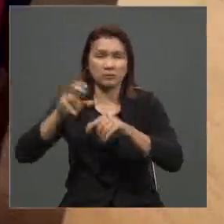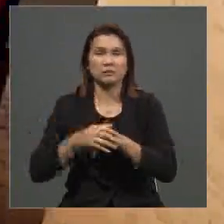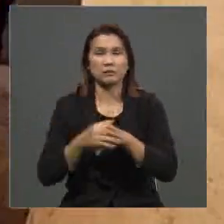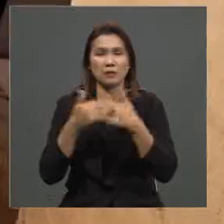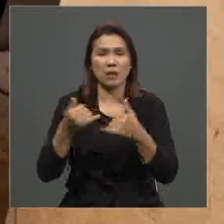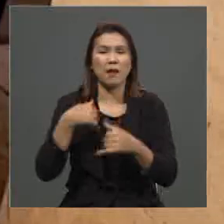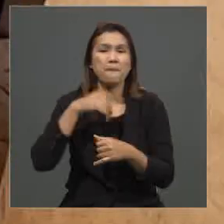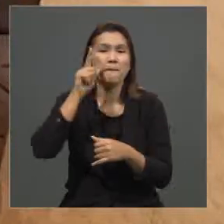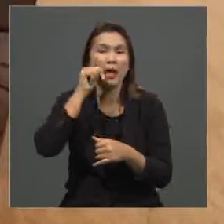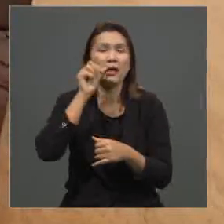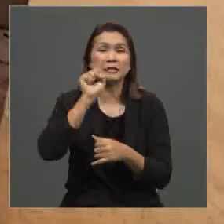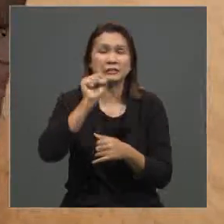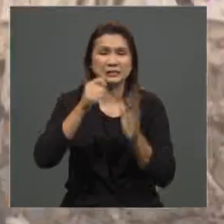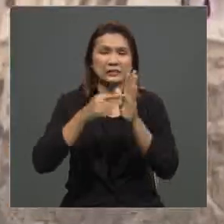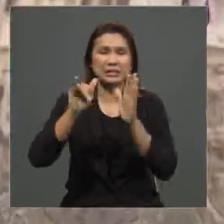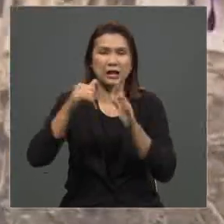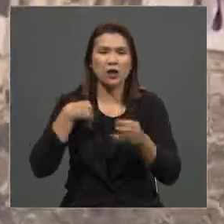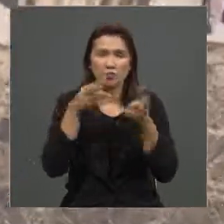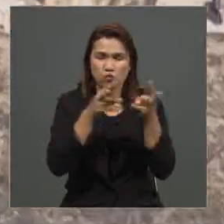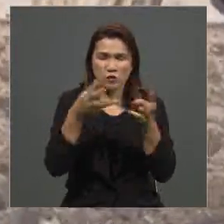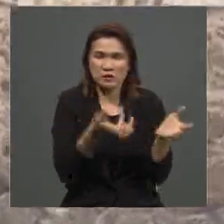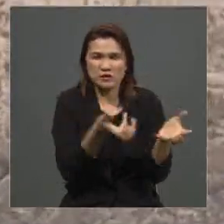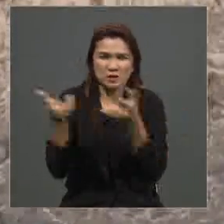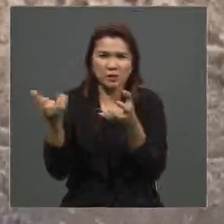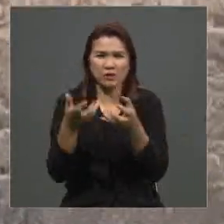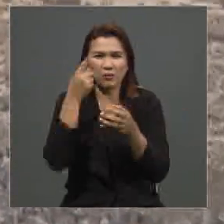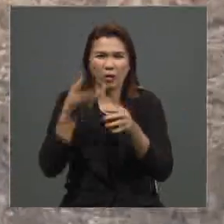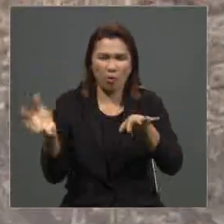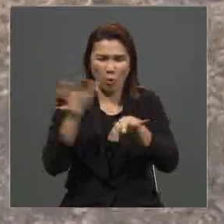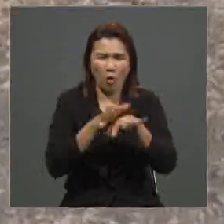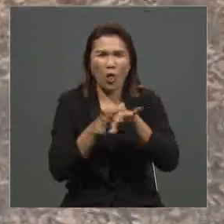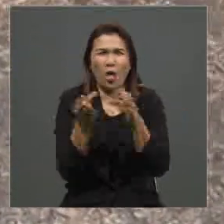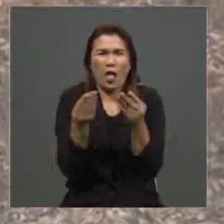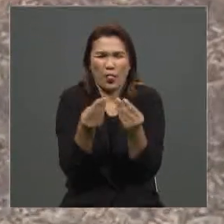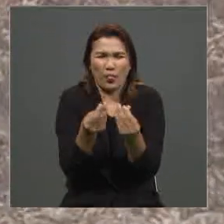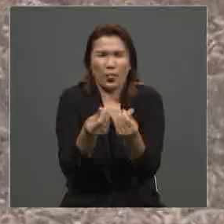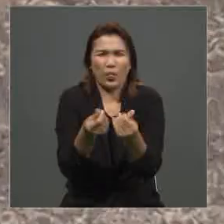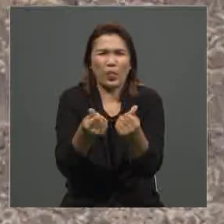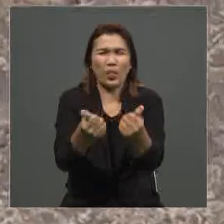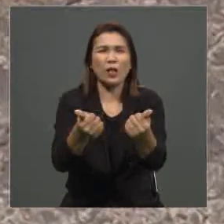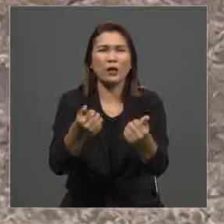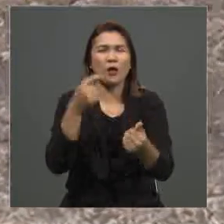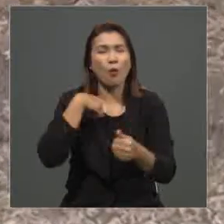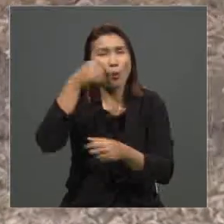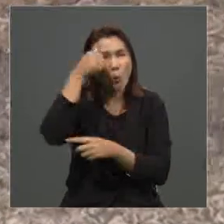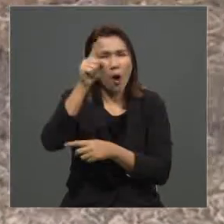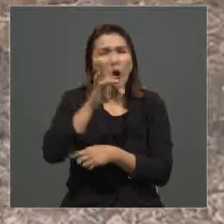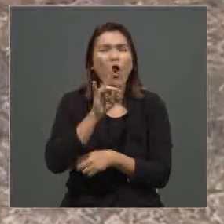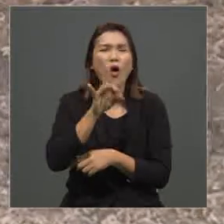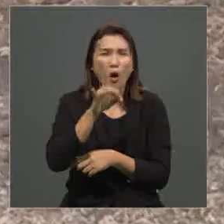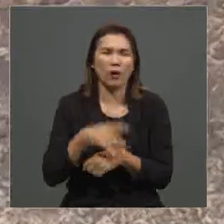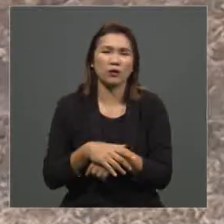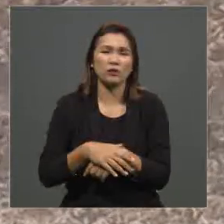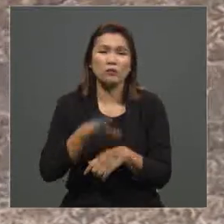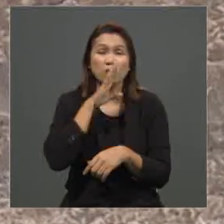อำเภอแม่สายการขนขยะทำได้อย่างจำกัดทีเดียวเพราะว่าถูกกลบทับด้วยโคลนทำได้เพียง 100ตันต่อวันค่ะก็คาดว่า